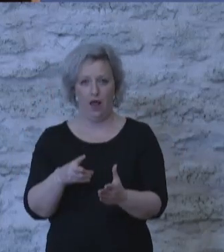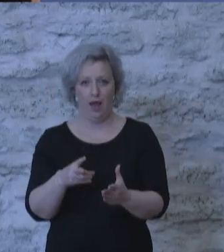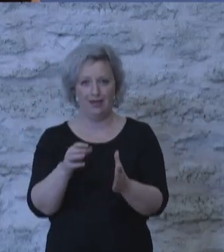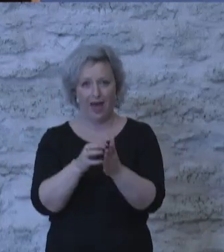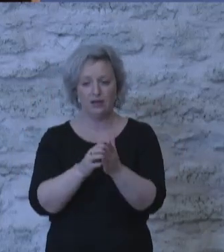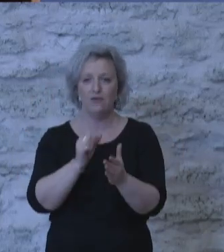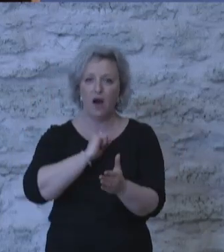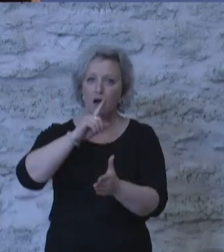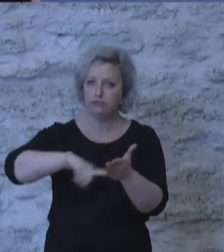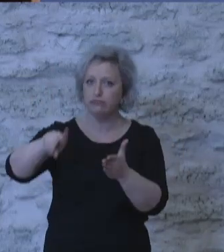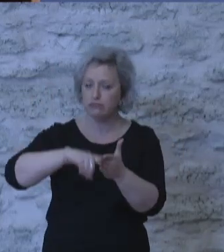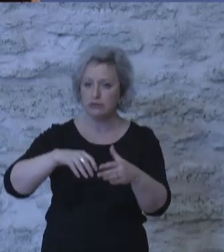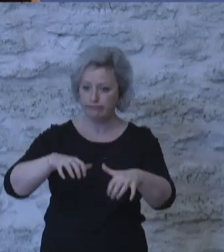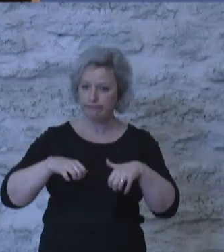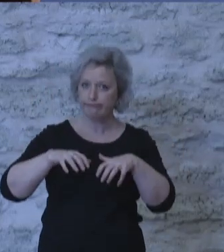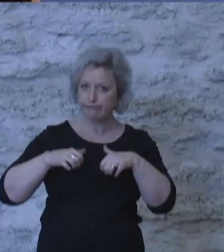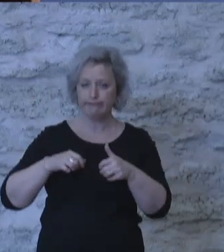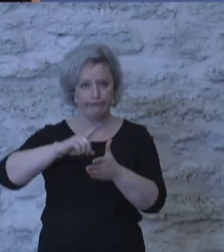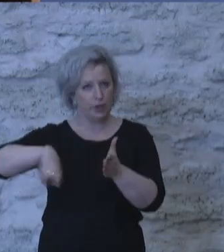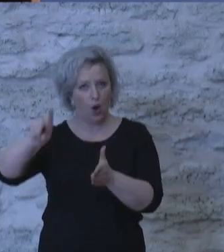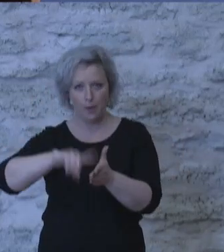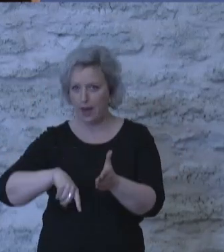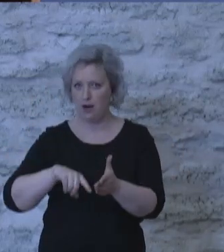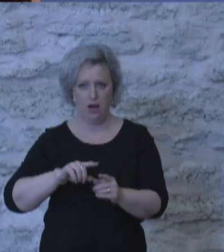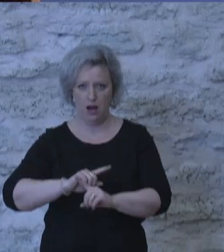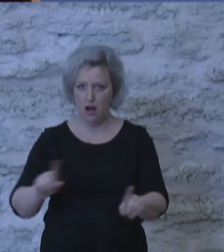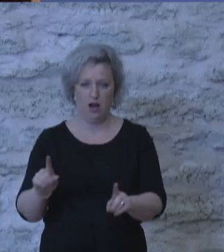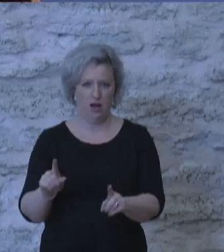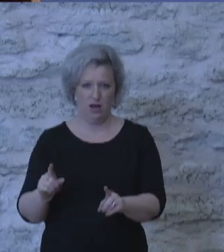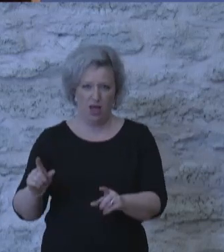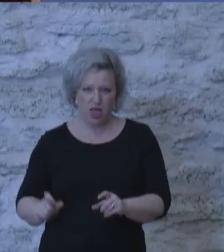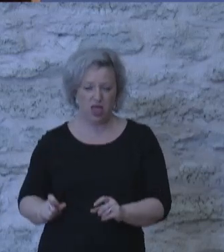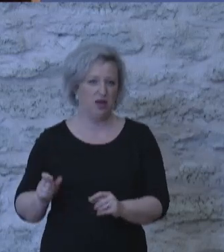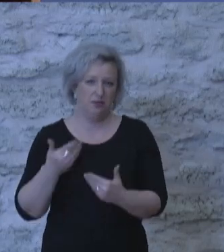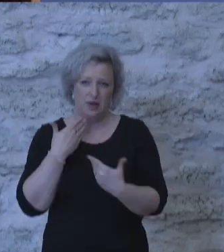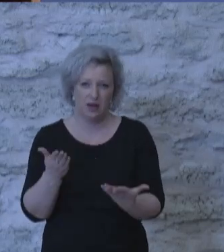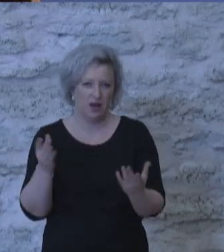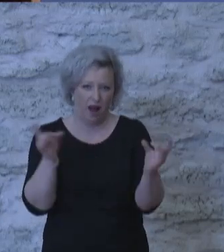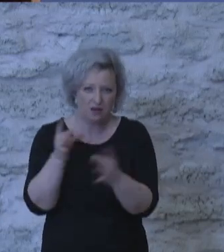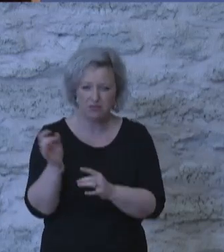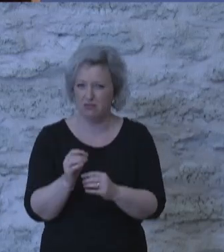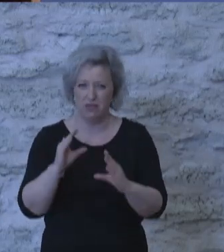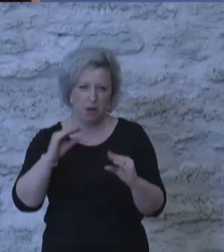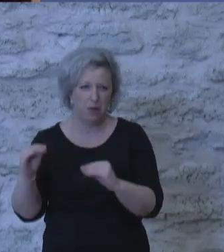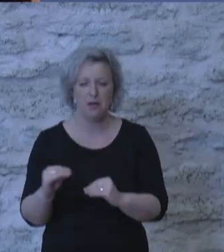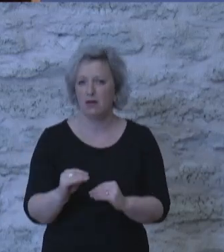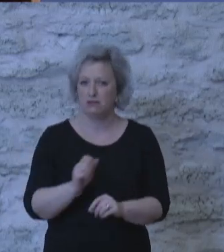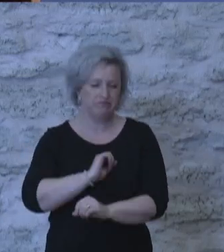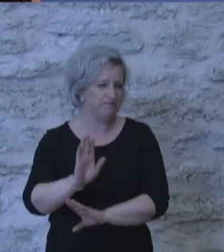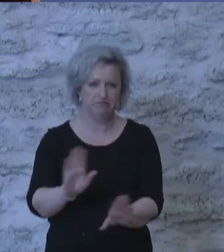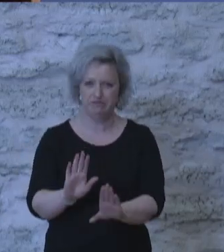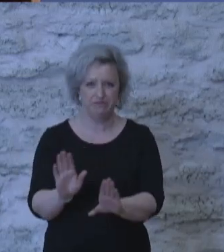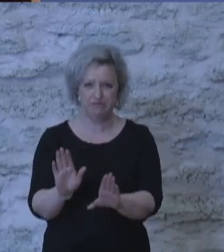kiskumine ja oma pisikeste reakeste ja oma lobigruppide esindamine ja nendele lobigruppidele